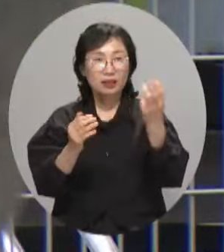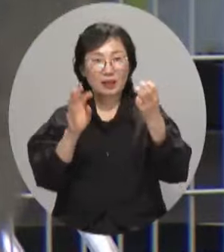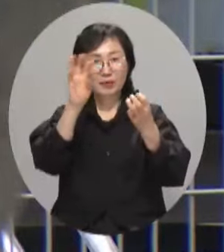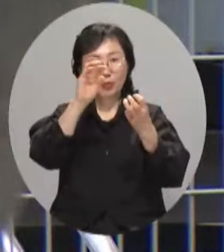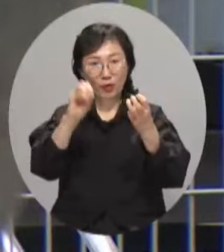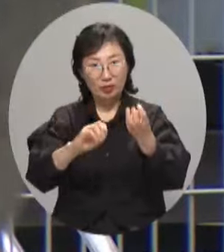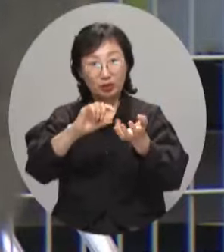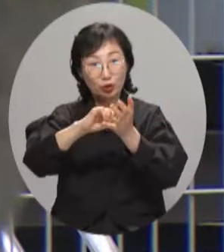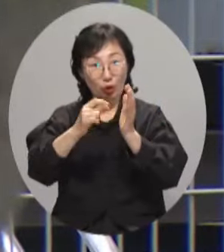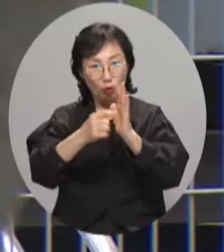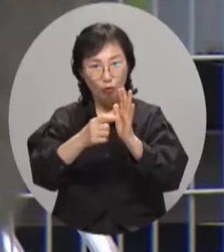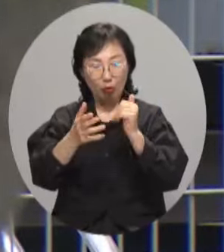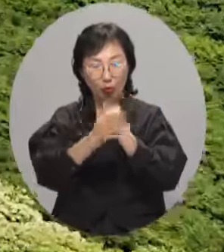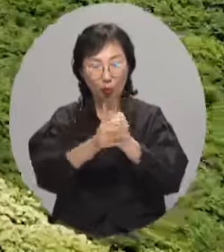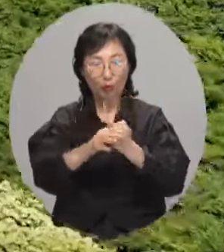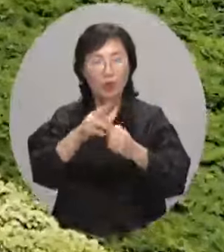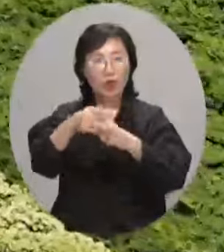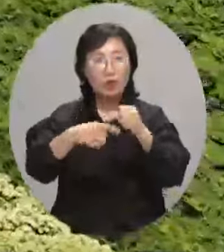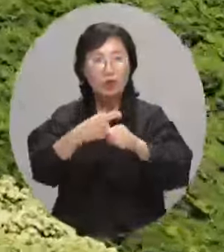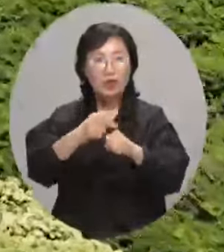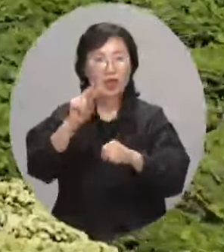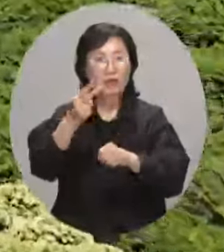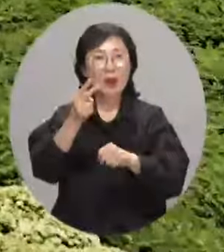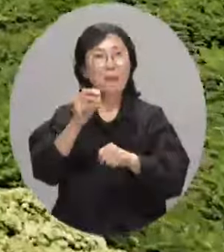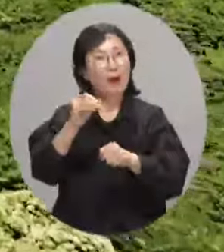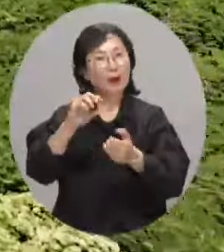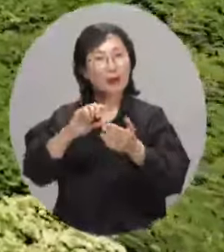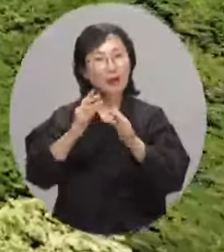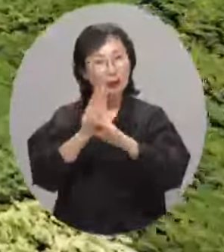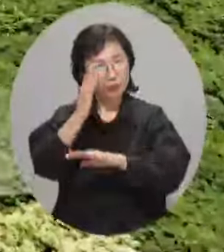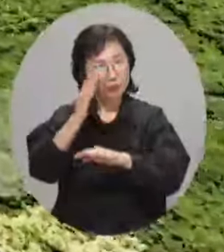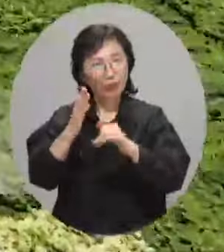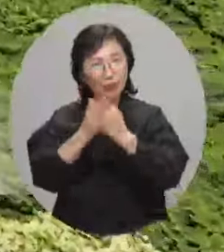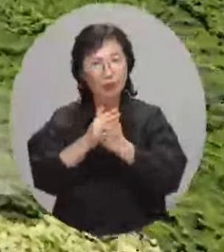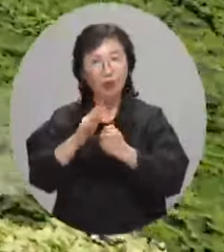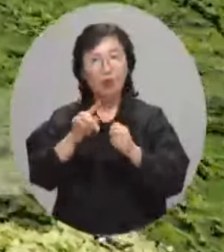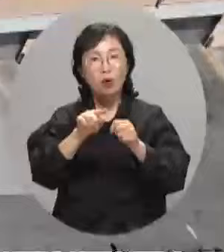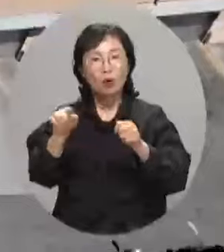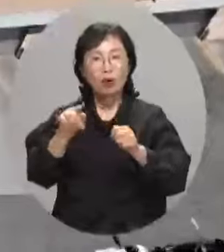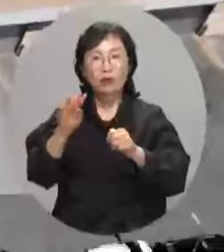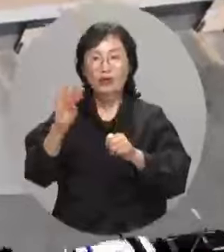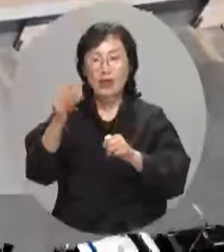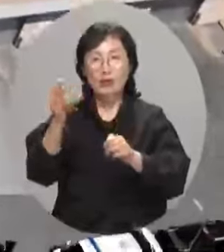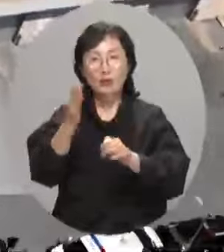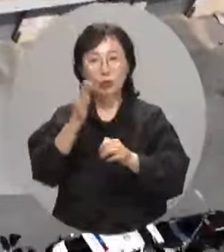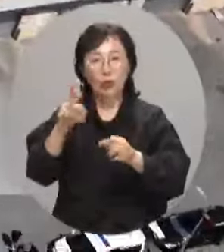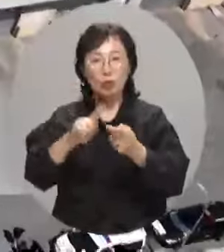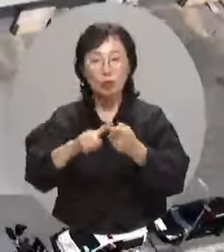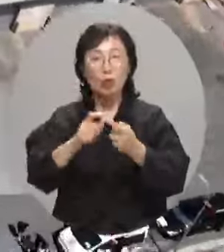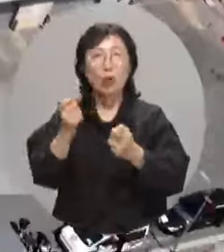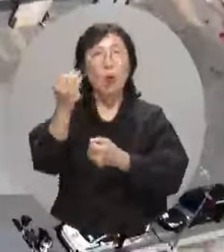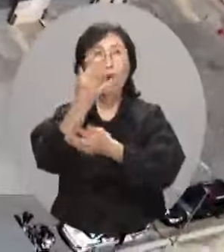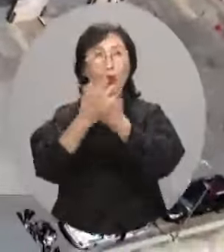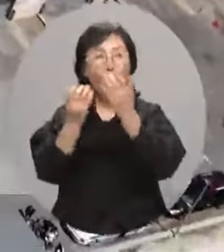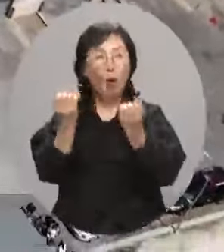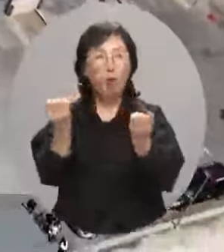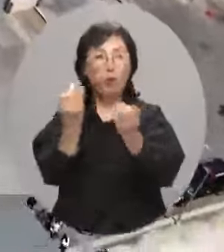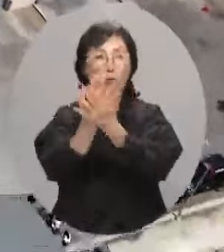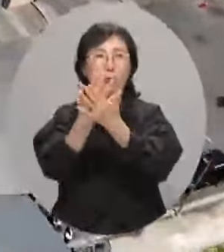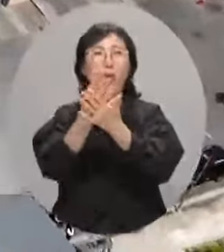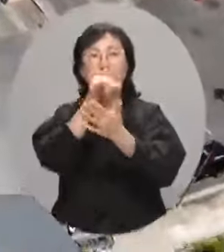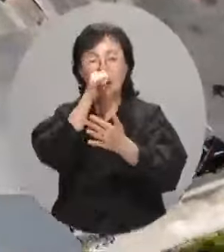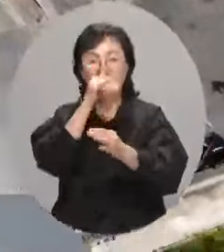30%가량, 연간 적게는 200만 입방미터에서 많게는 400만 입방미터를 이렇게 공중에 태워날리고